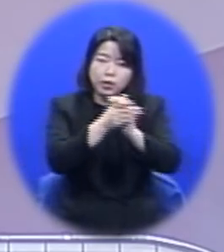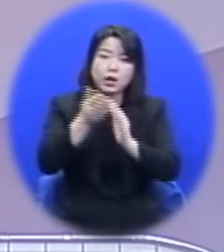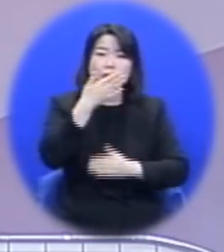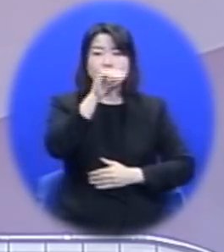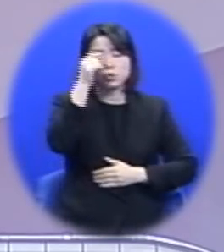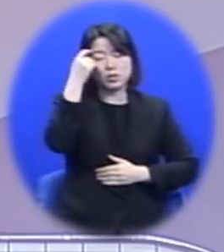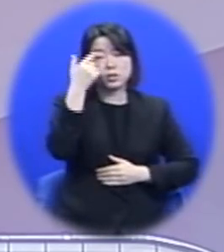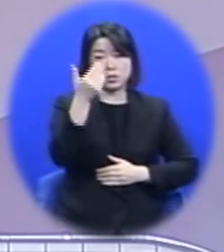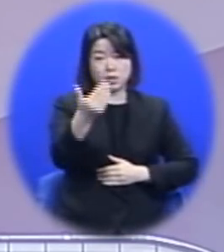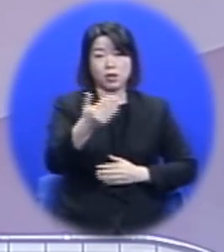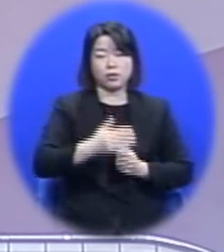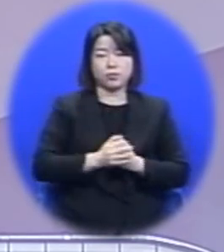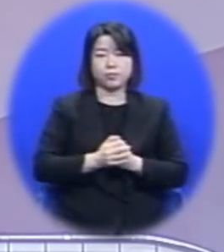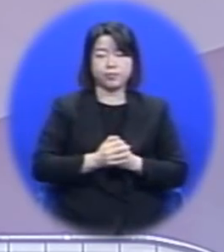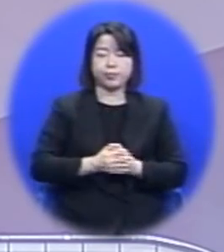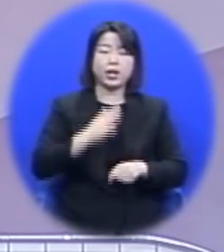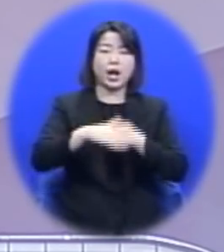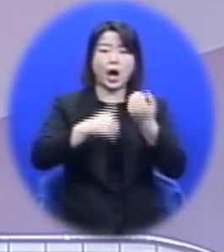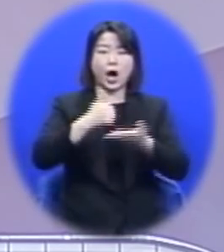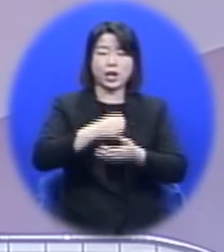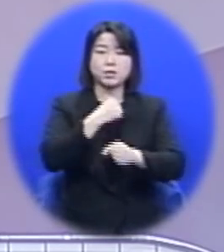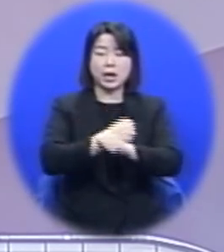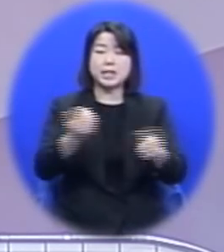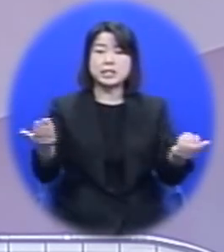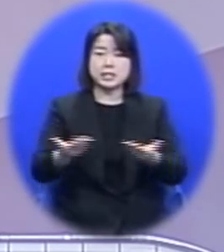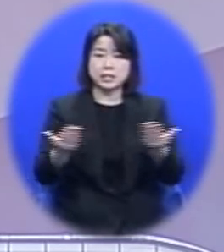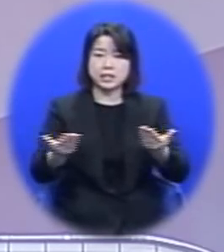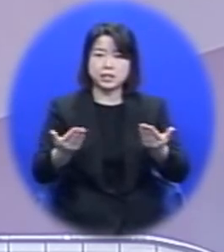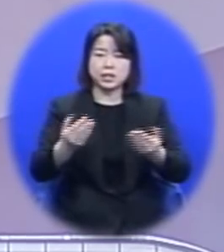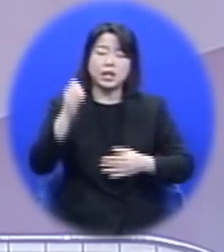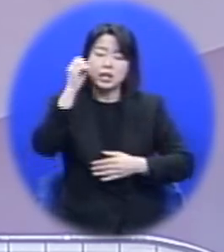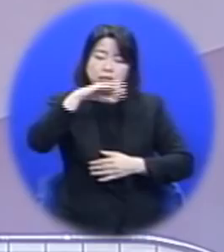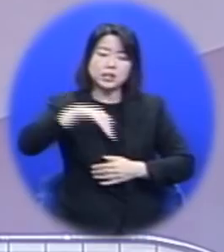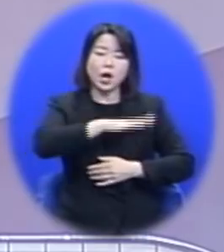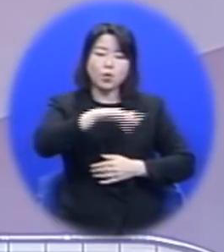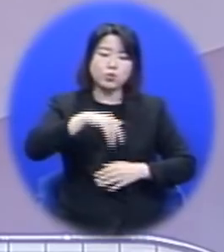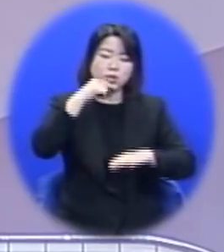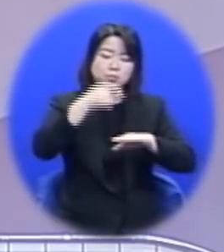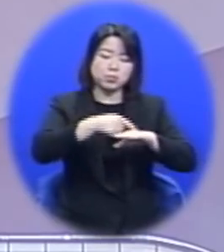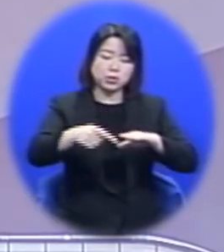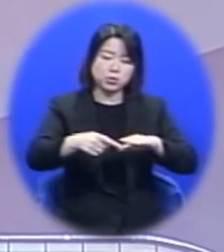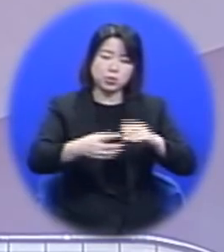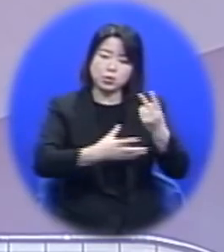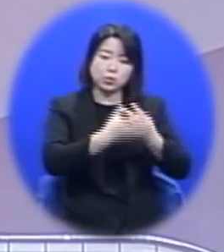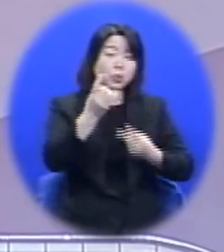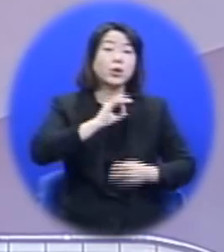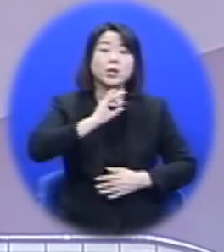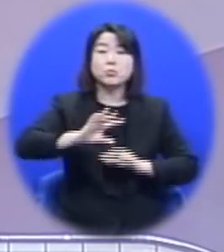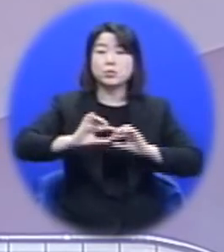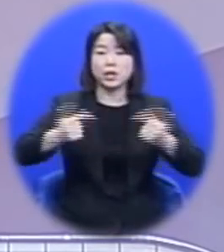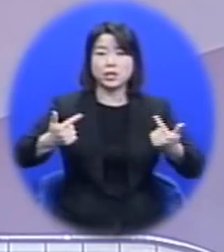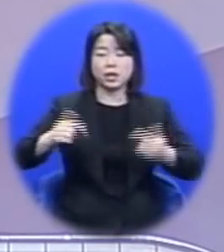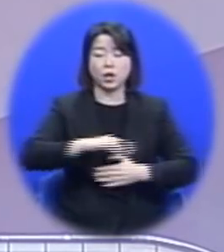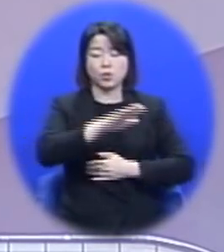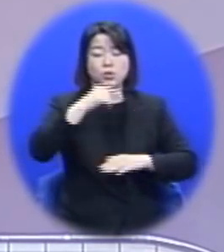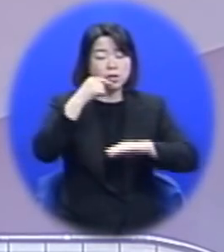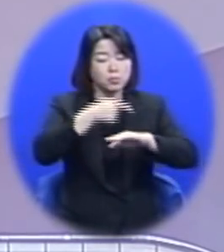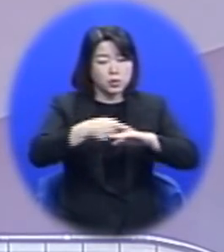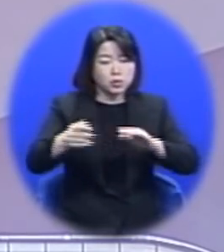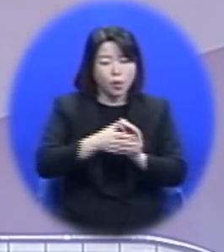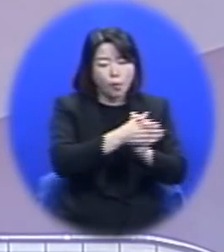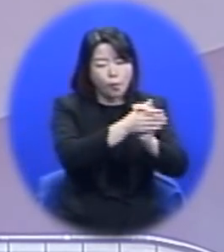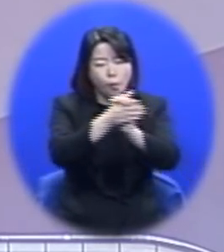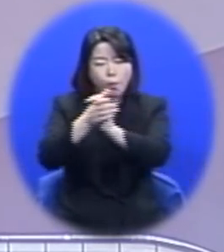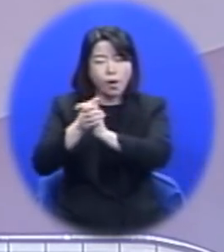하나님이 하시는 일은 그저 단순히 우리 민족의 통일을 만들어 가시는 것이 아니고 우리 민족의 화해를 만들어 가시는